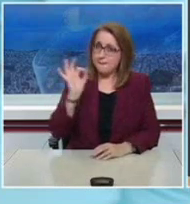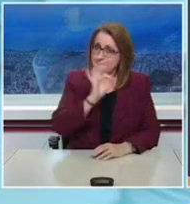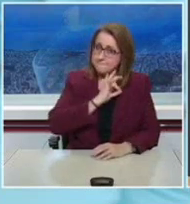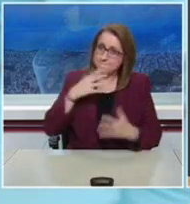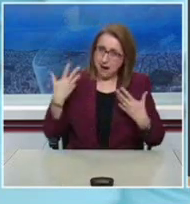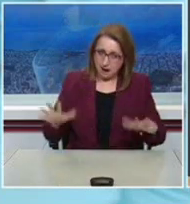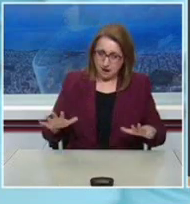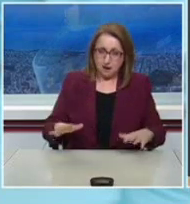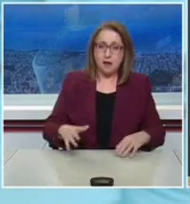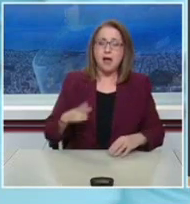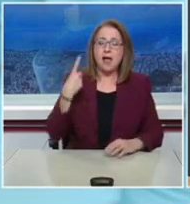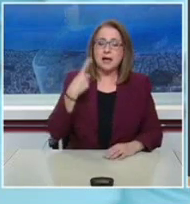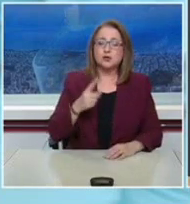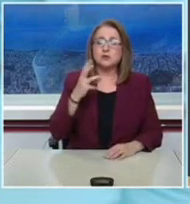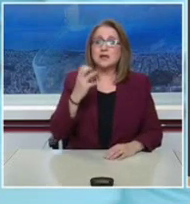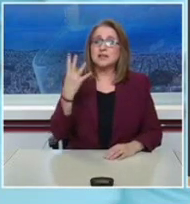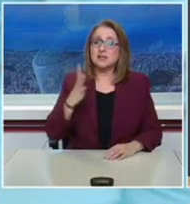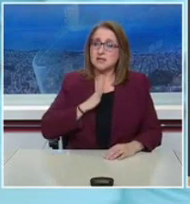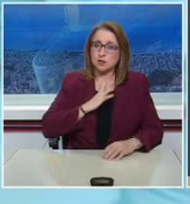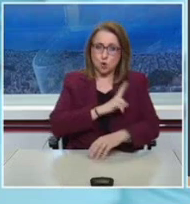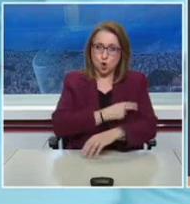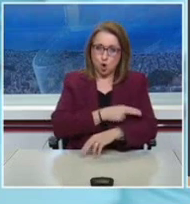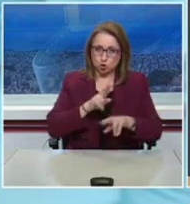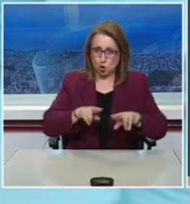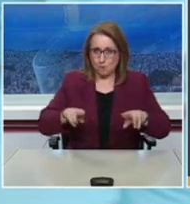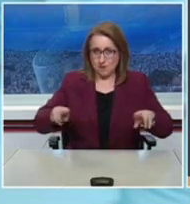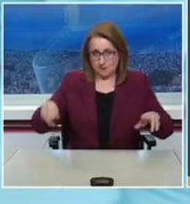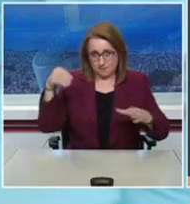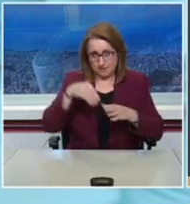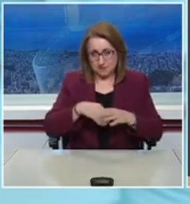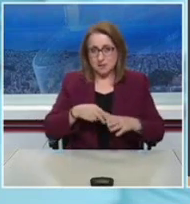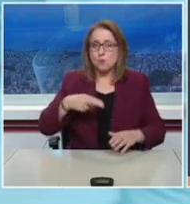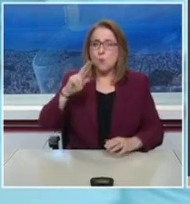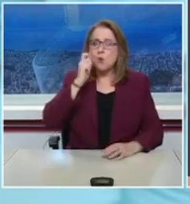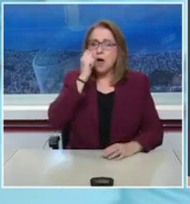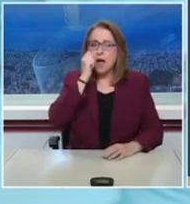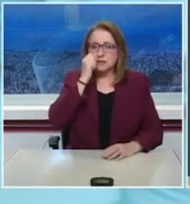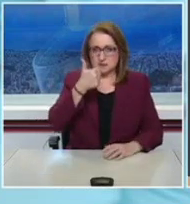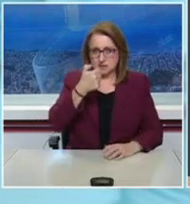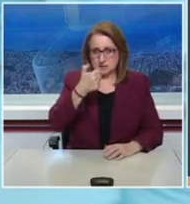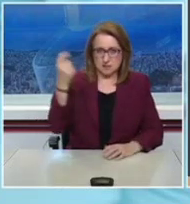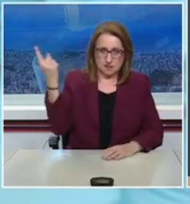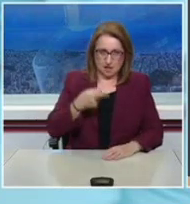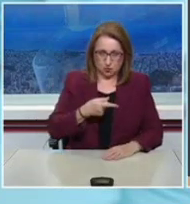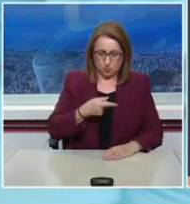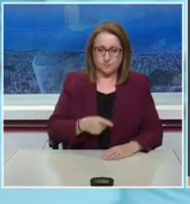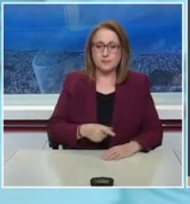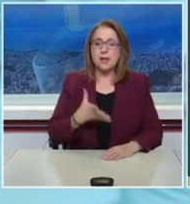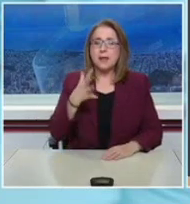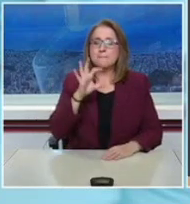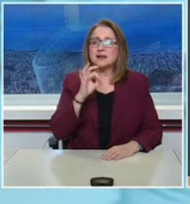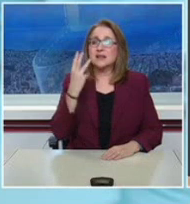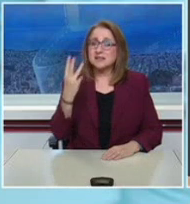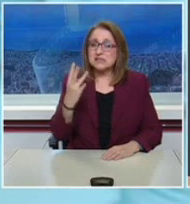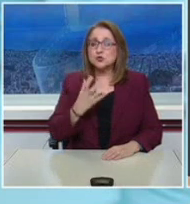134 συμπολίτες μας συνεχίζουν να νοσηλεύονται. Από αυτούς η πλειοψηφία είναι άνδρες, το 60%. 53 συμπολίτες